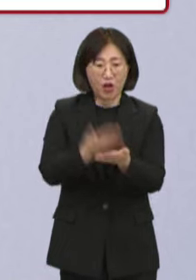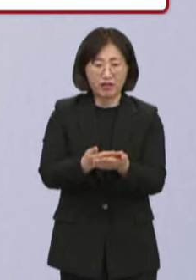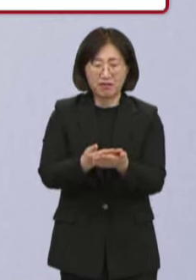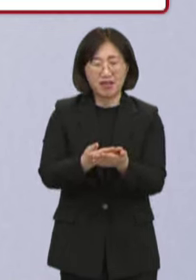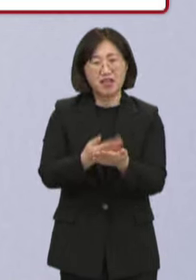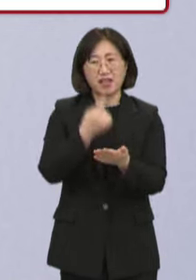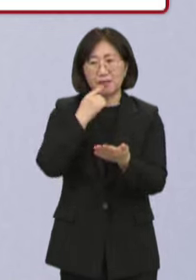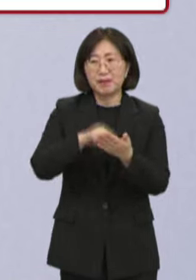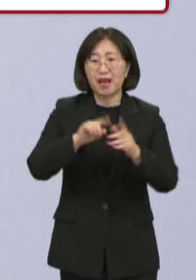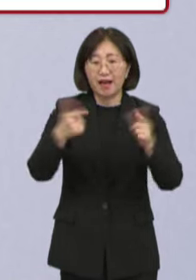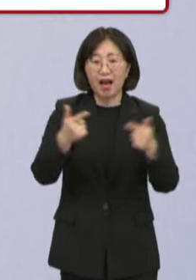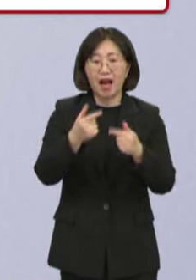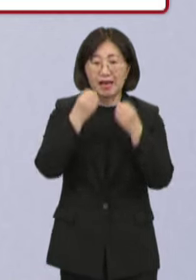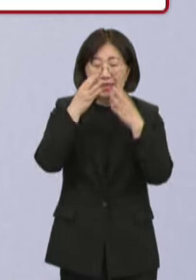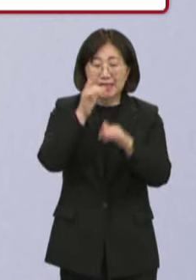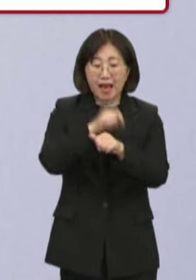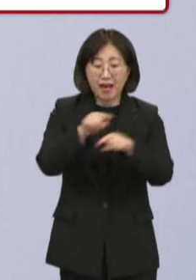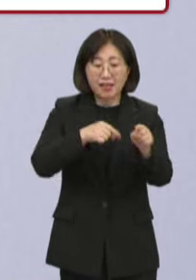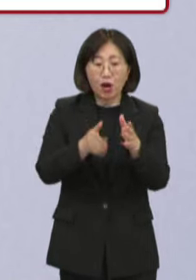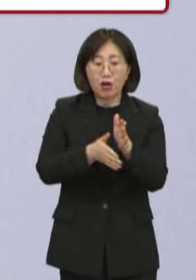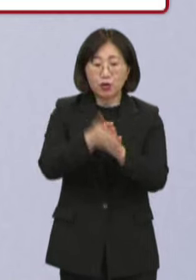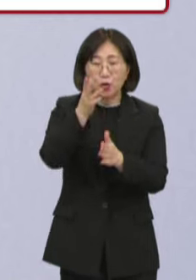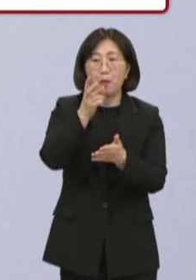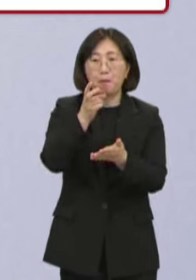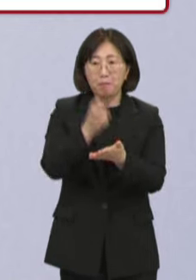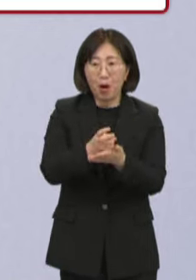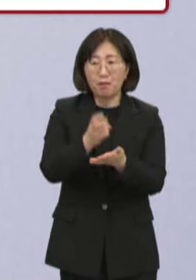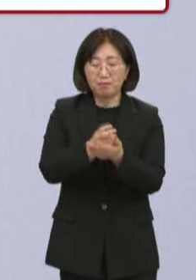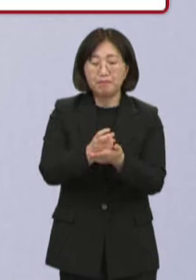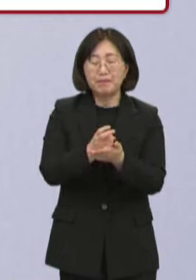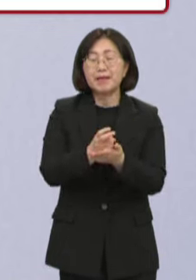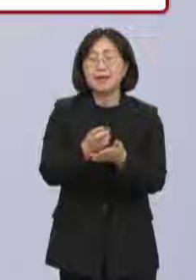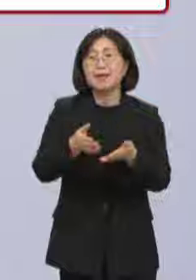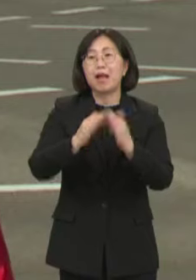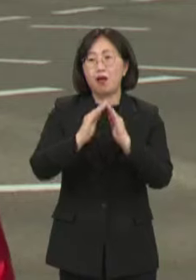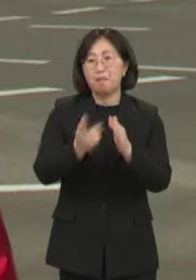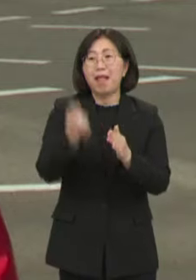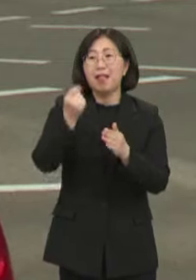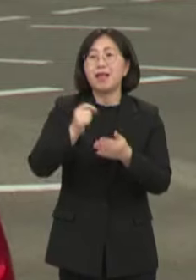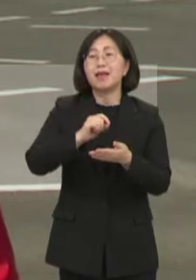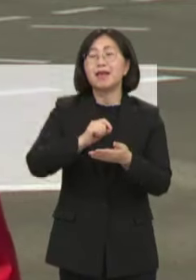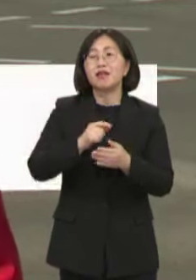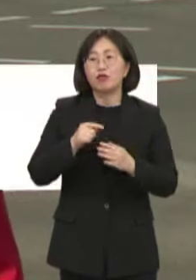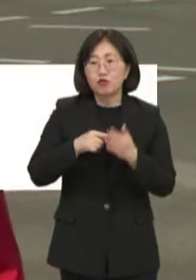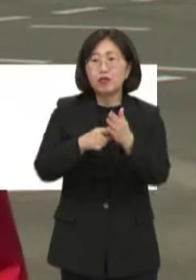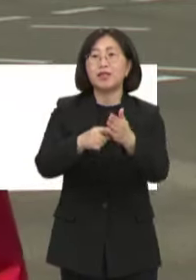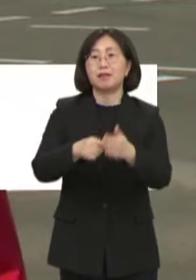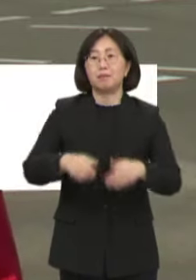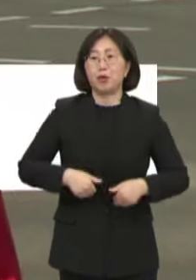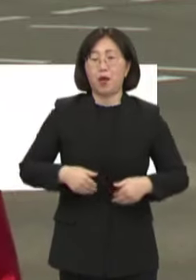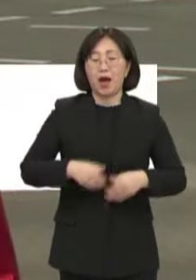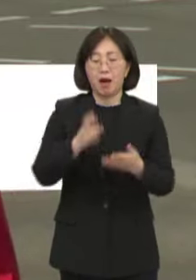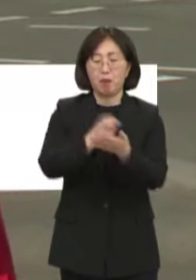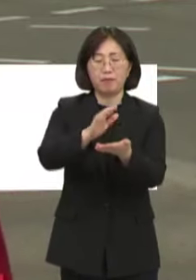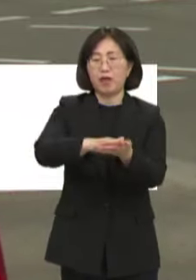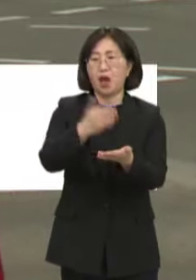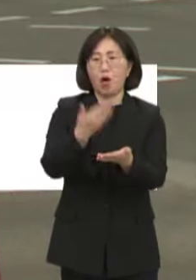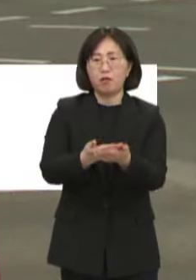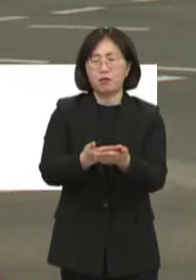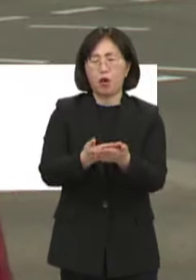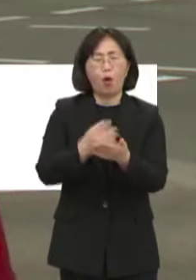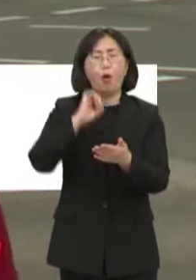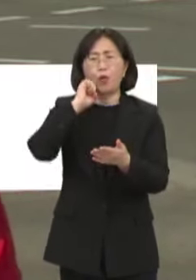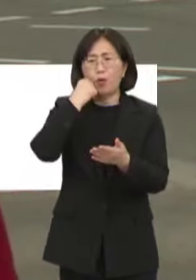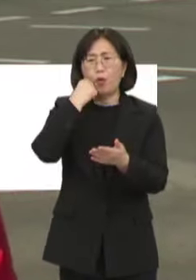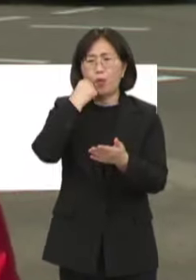낮다며 신행정수도법을 통해 빠르게 완성해야 한다고 말합니다. 개헌하기엔 너무 넘어야 될 난관이